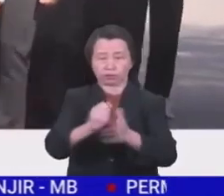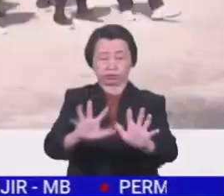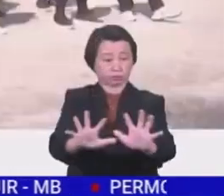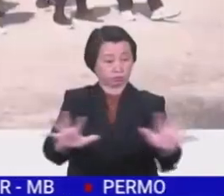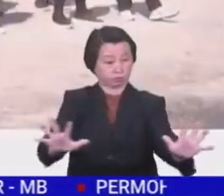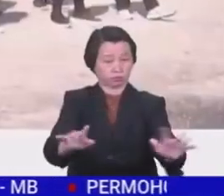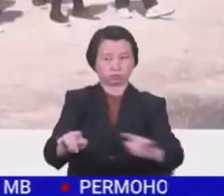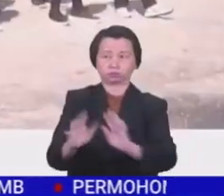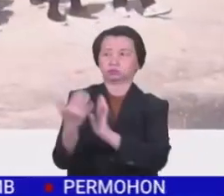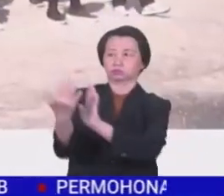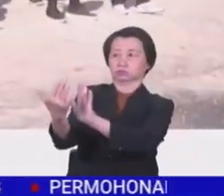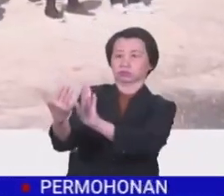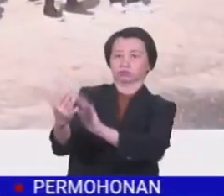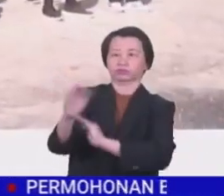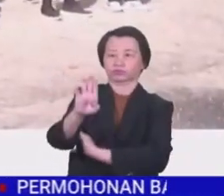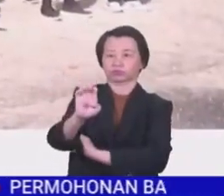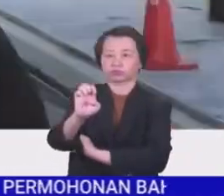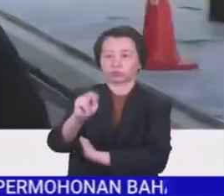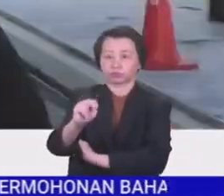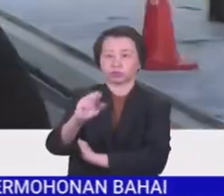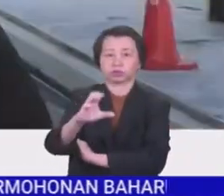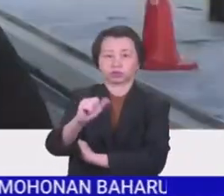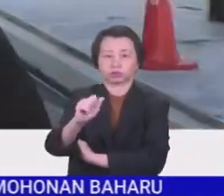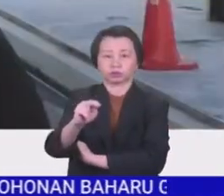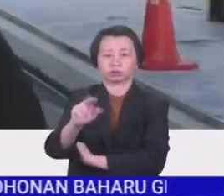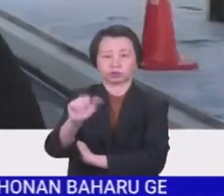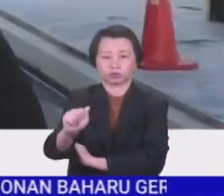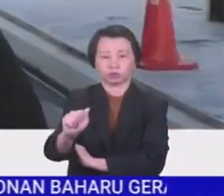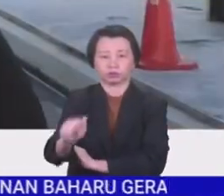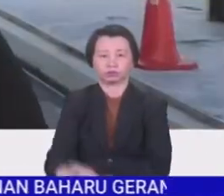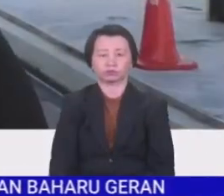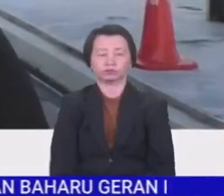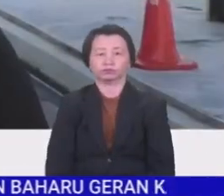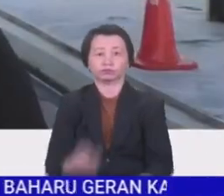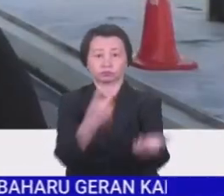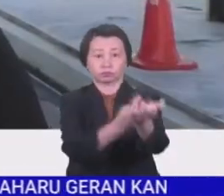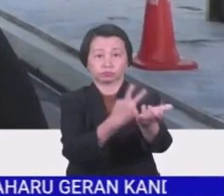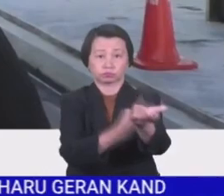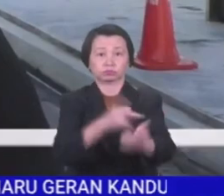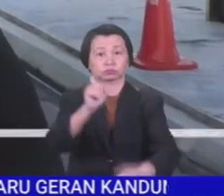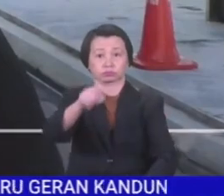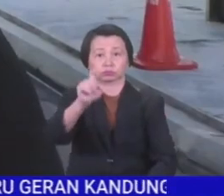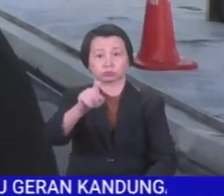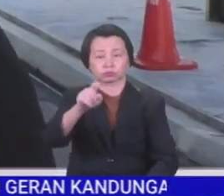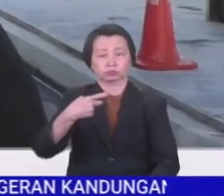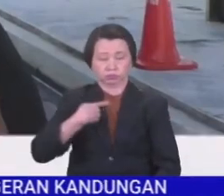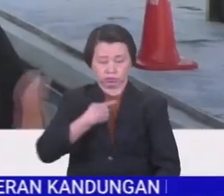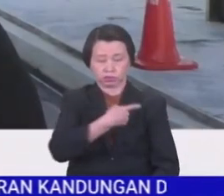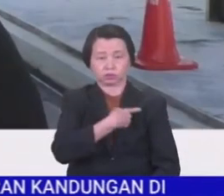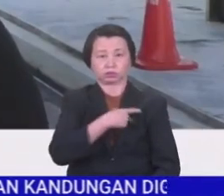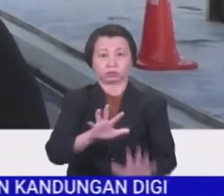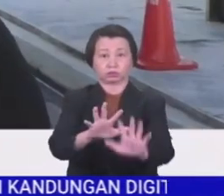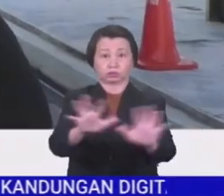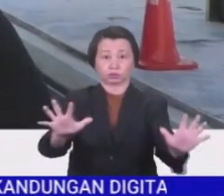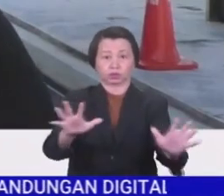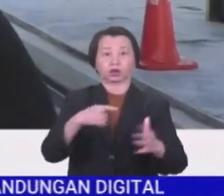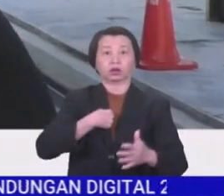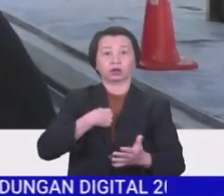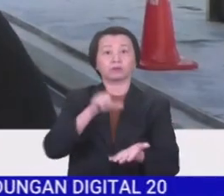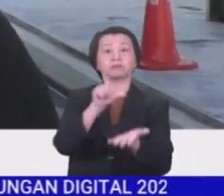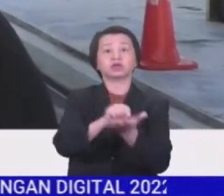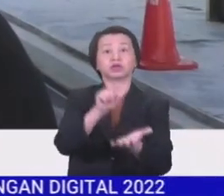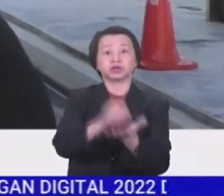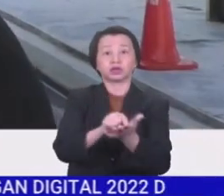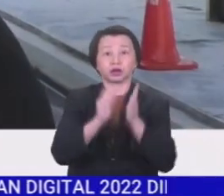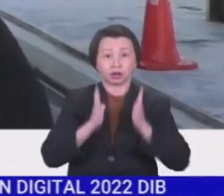hadapan menghadapi bencana. Memandangkan khususnya adalah perlu kita sebagai frontline sebab kita media,